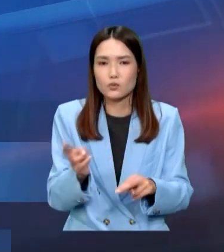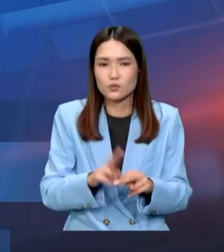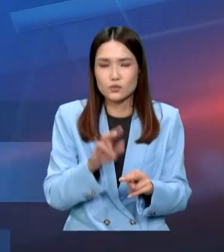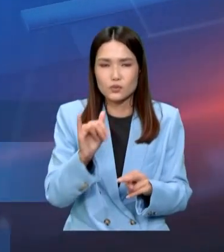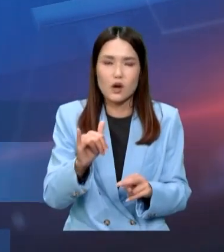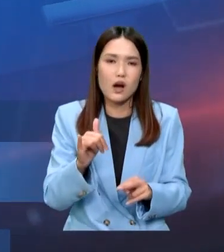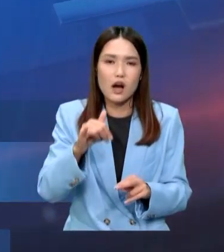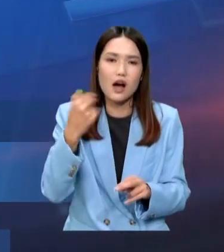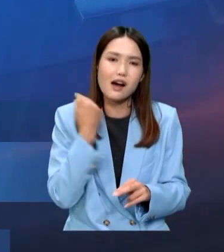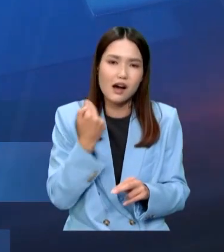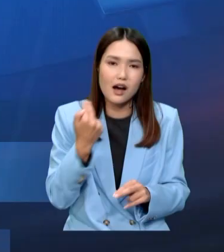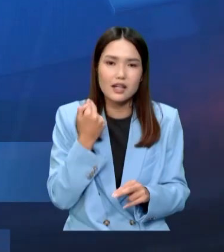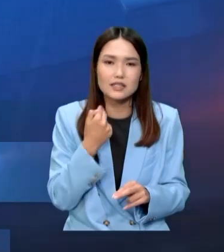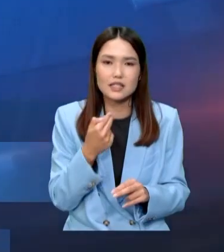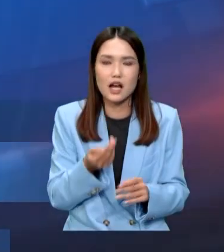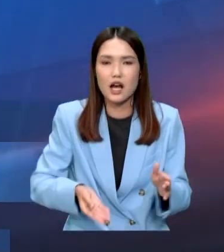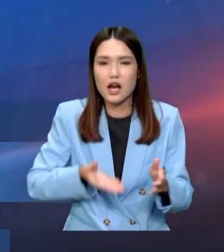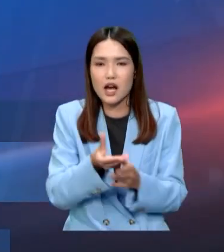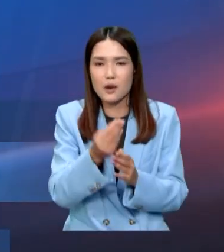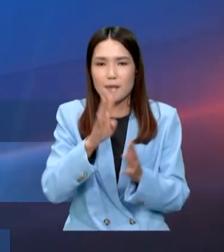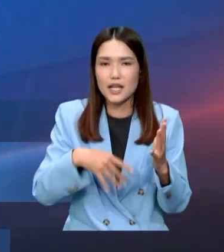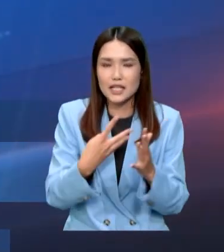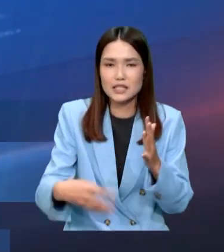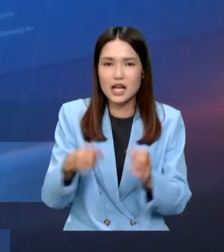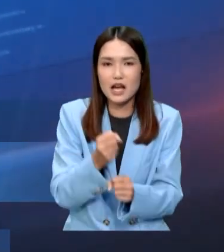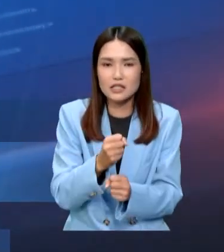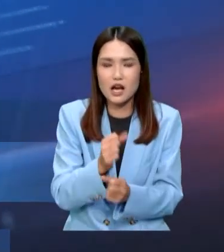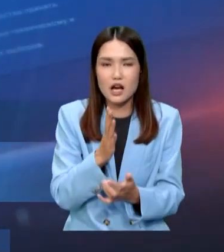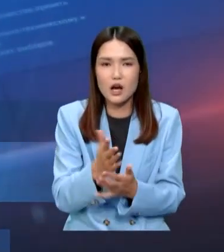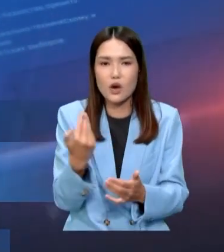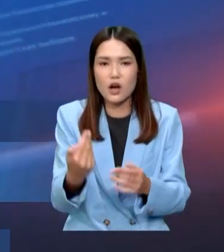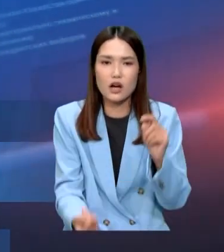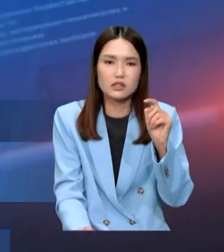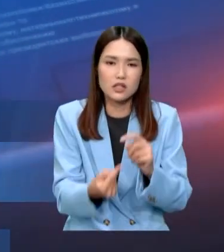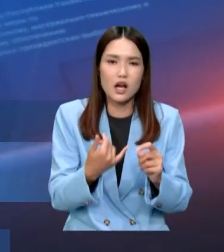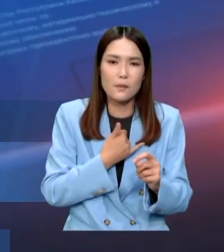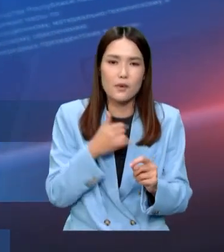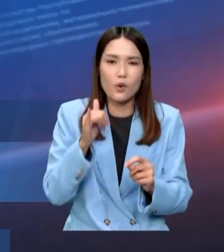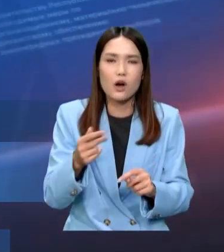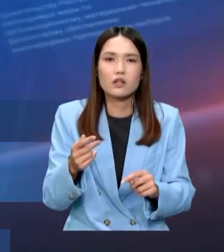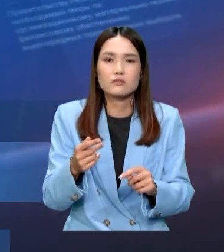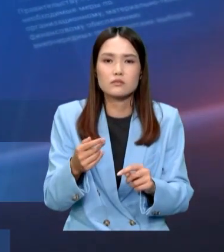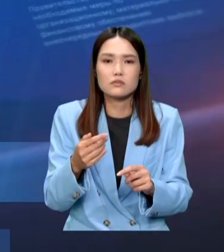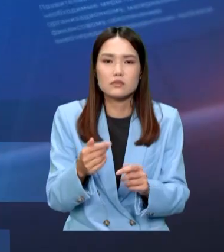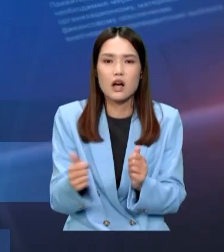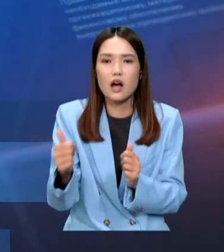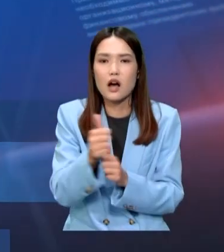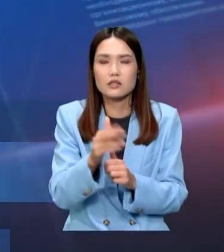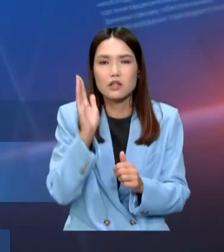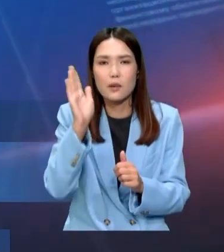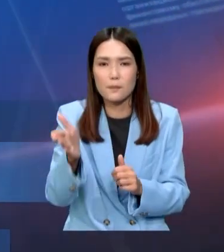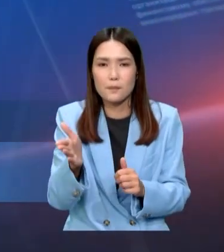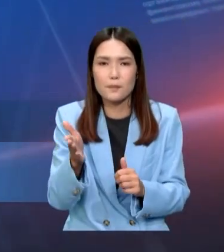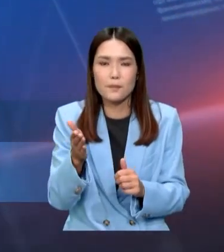мы с ними сделали график погашения по задолженности. И согласно графику погашения задолженности мы